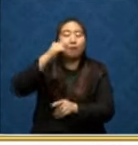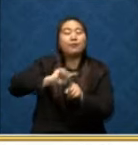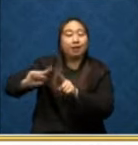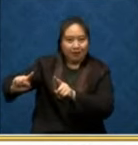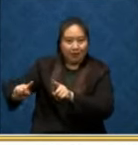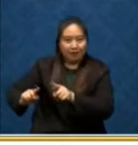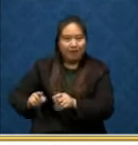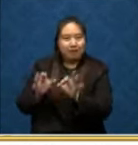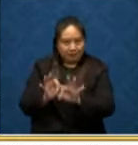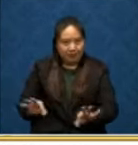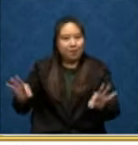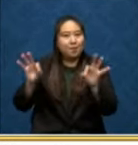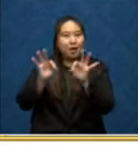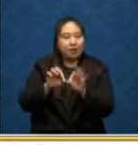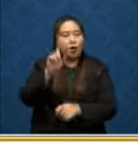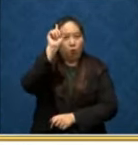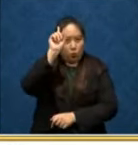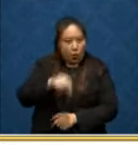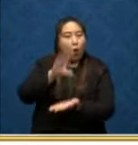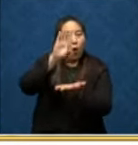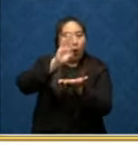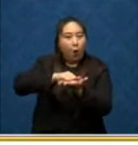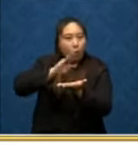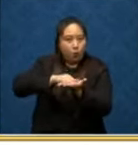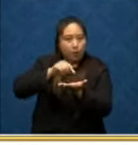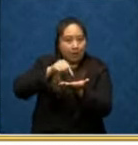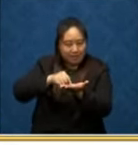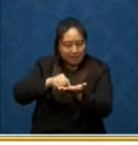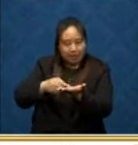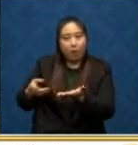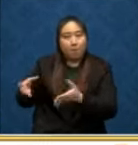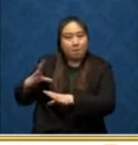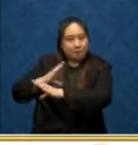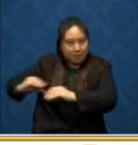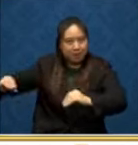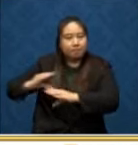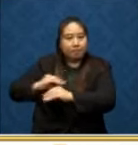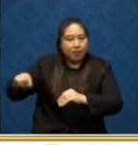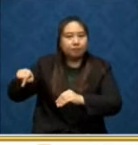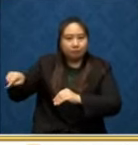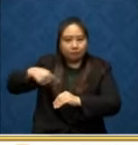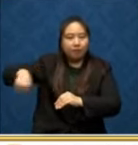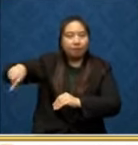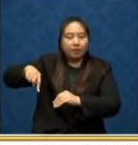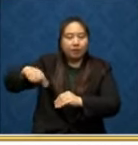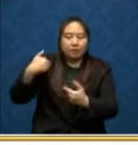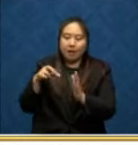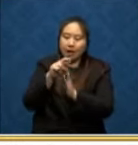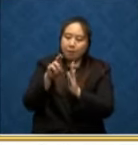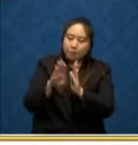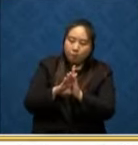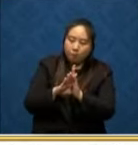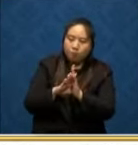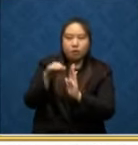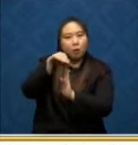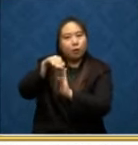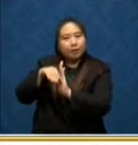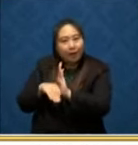ที่ต้องเปิดเผยหรือแลกเปลี่ยนข้อมูลการให้บริการที่เกี่ยวข้องระหว่างกันผ่านระบบหรือกระบวนการเปิดเผย